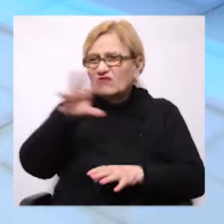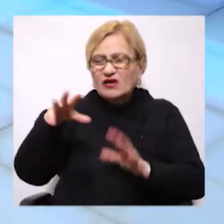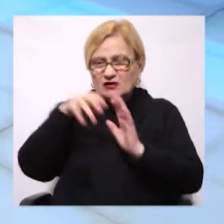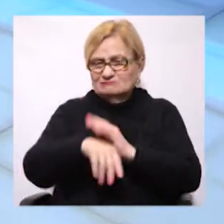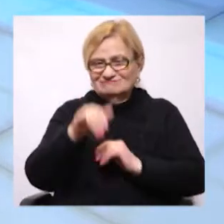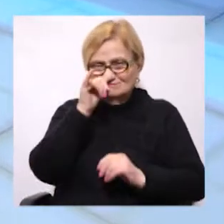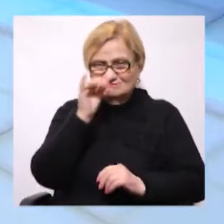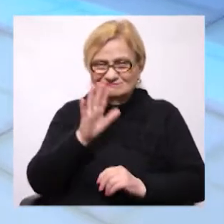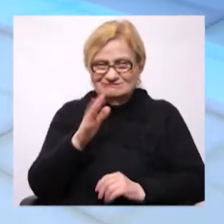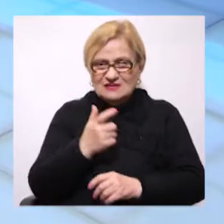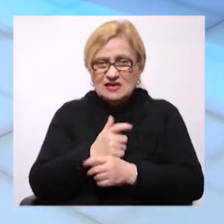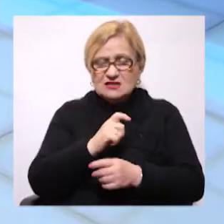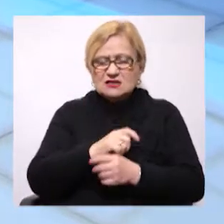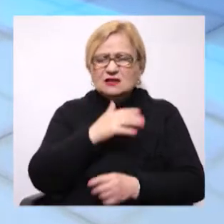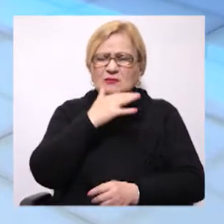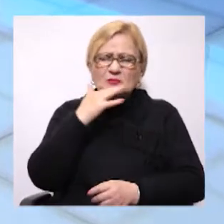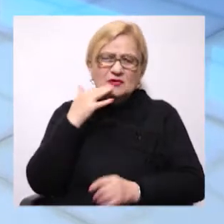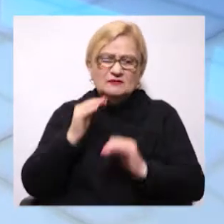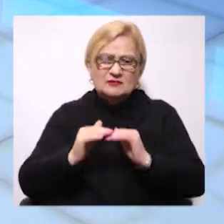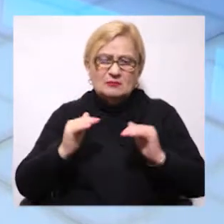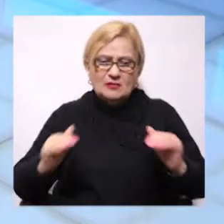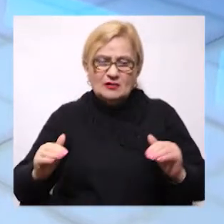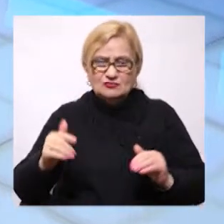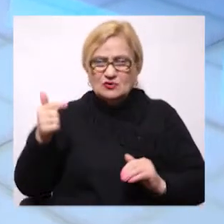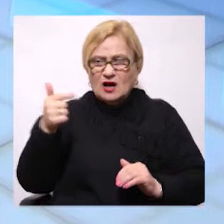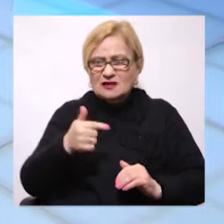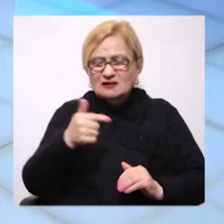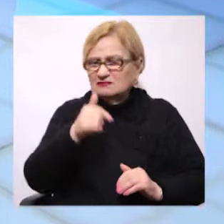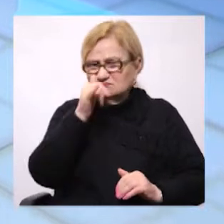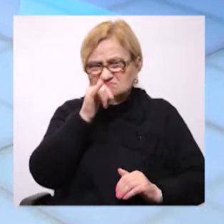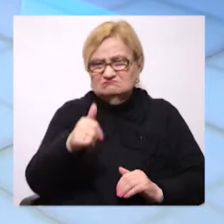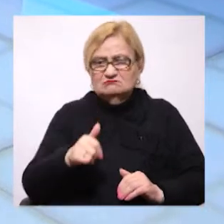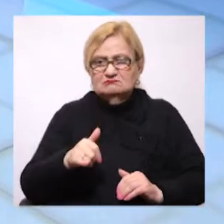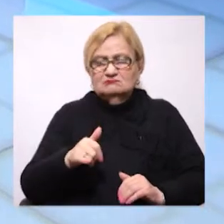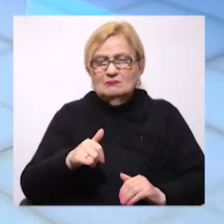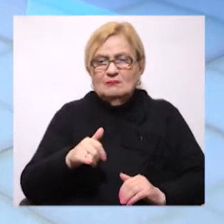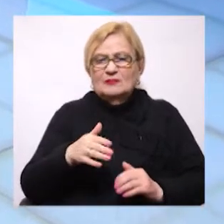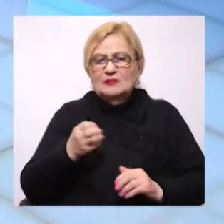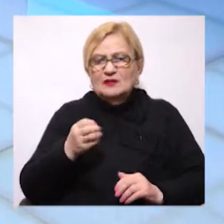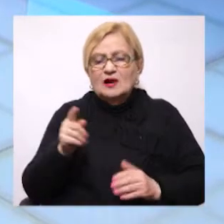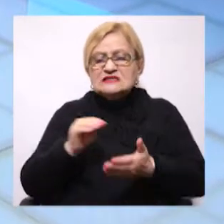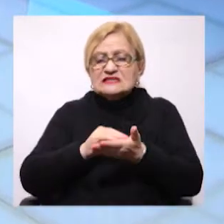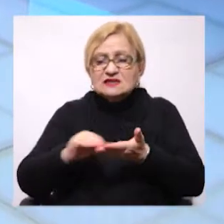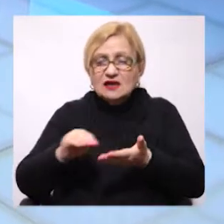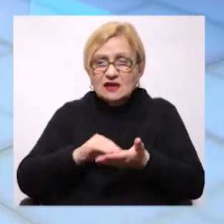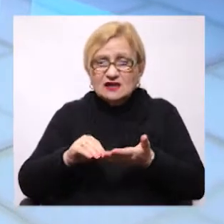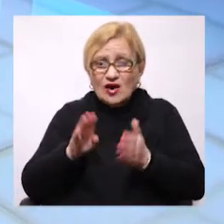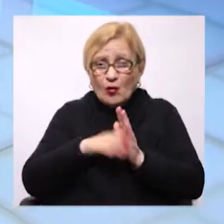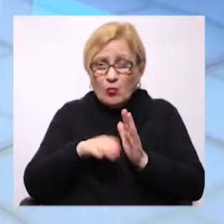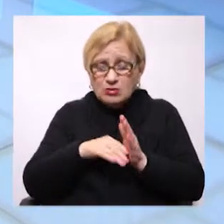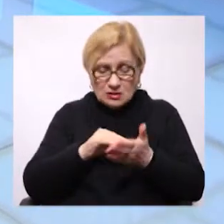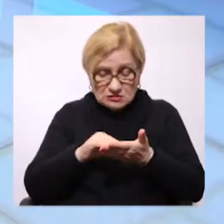ძალიან ბევრი ბავშვი იყო განათლების უფლების მიღმა დარჩენილი. მე მეცაც გეტყვი, წერა და კითხვაც კი უმრავლესობამ არ